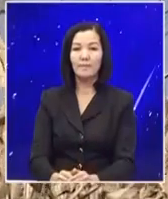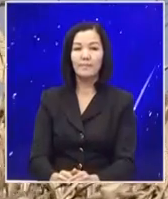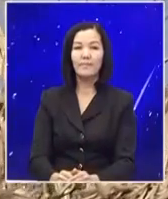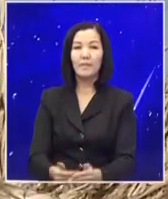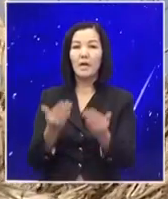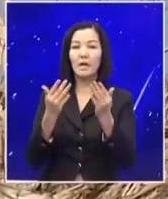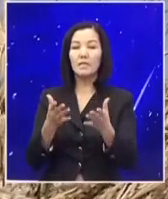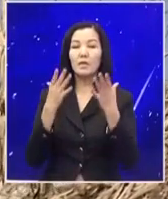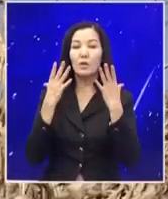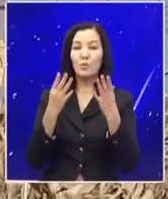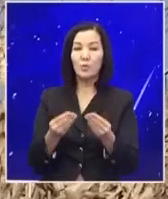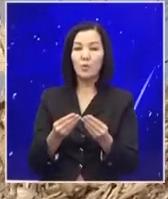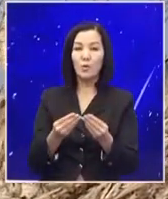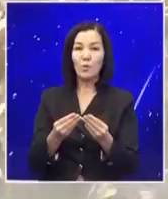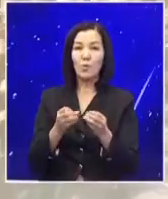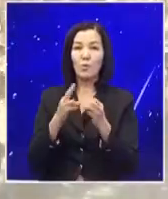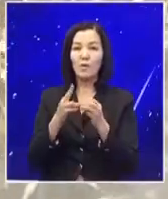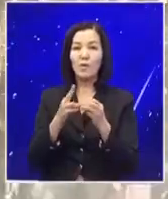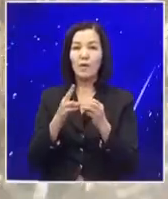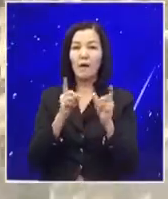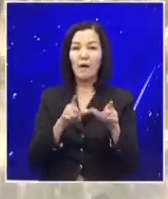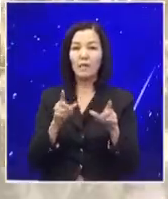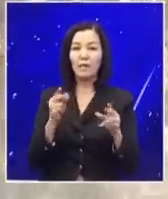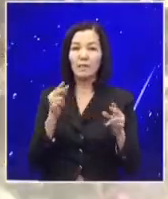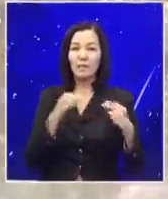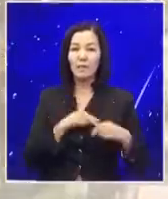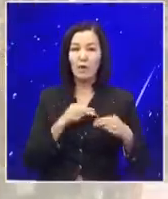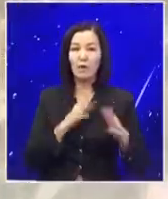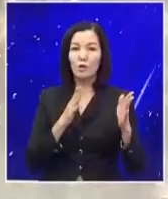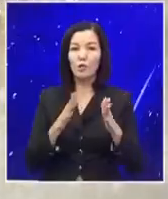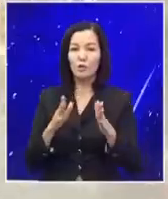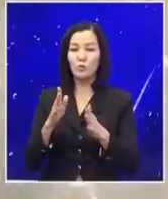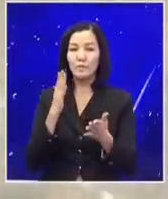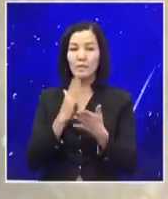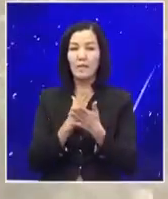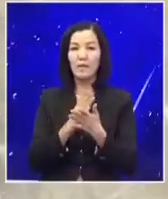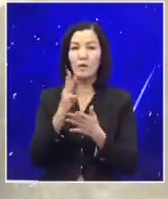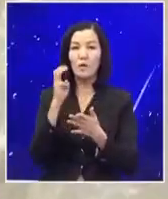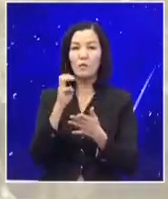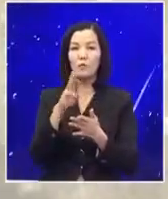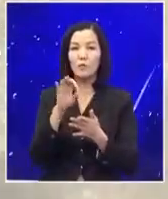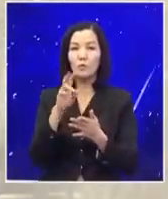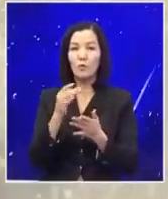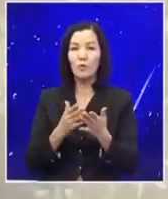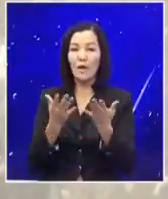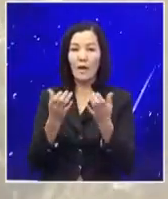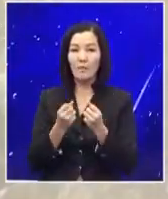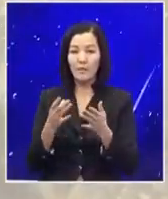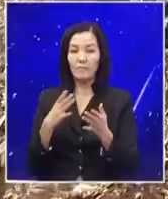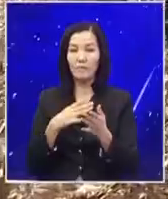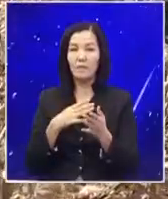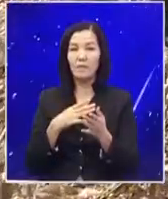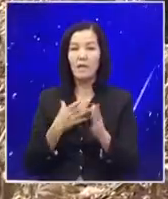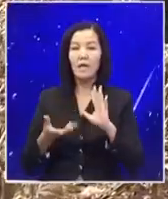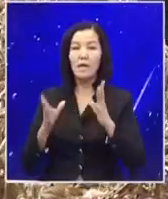Қазіргі таңда бұл кешенде 12 адам тұрақты еңбек етеді. Тәулігіне орташа есеппен 300 тонна жүгері қабылданып жатыр.